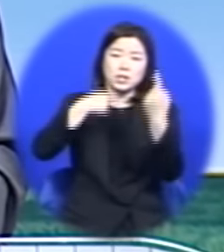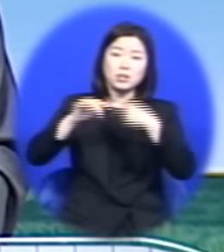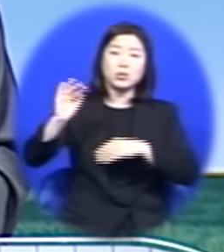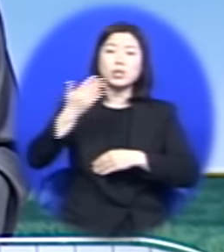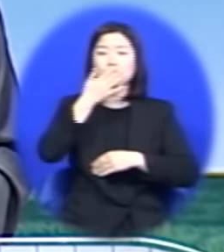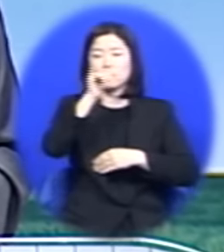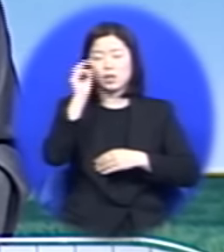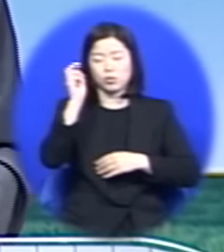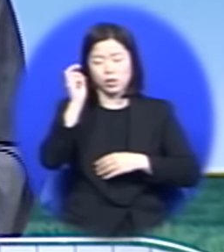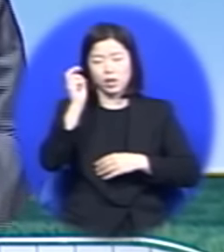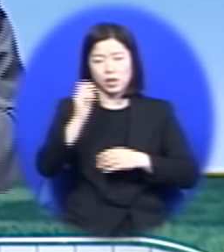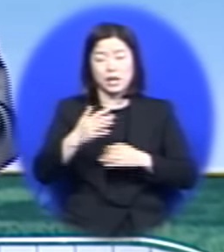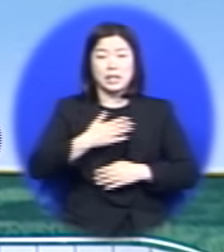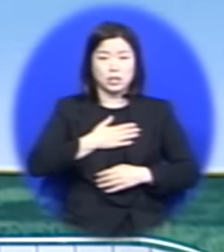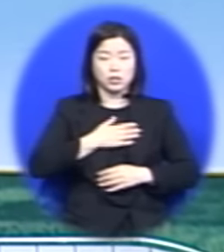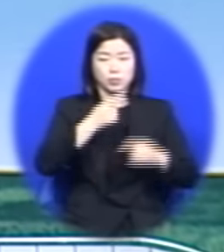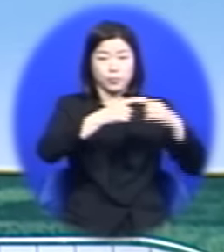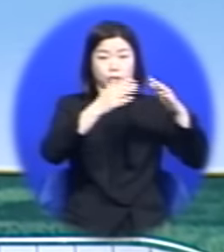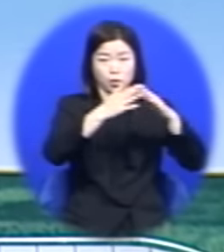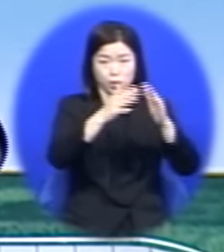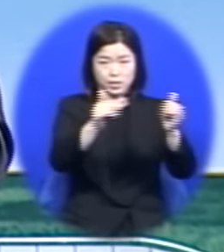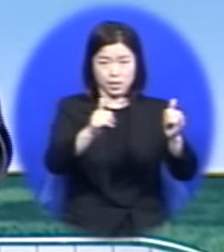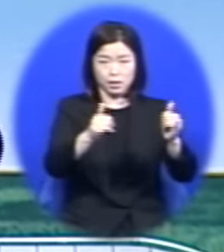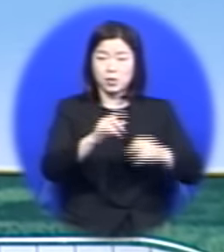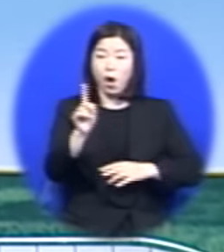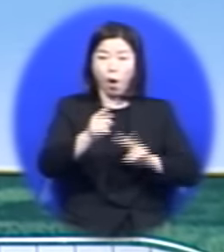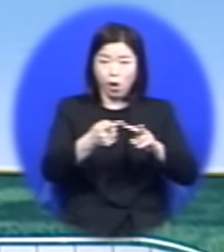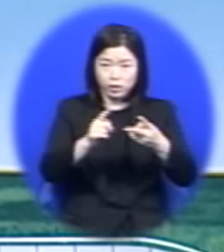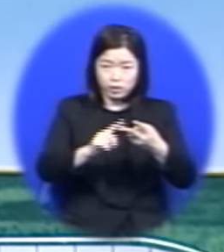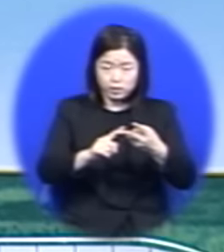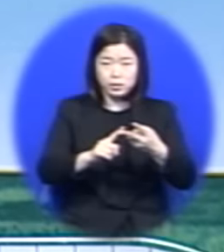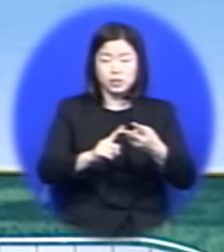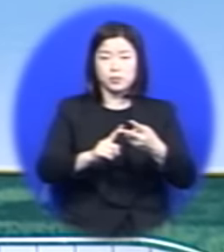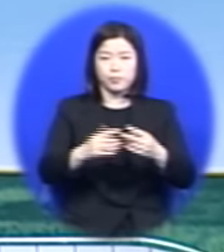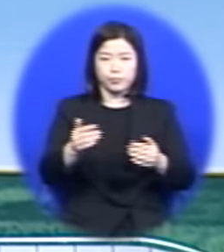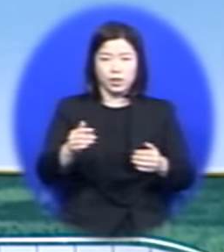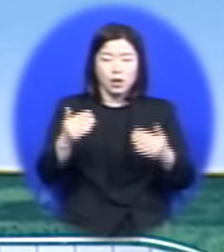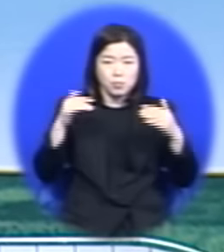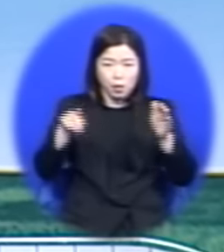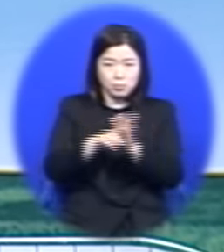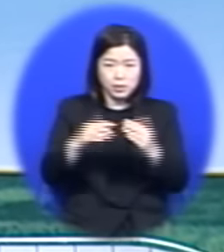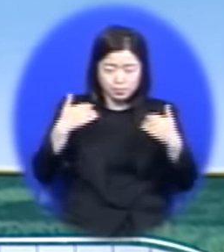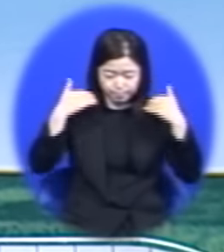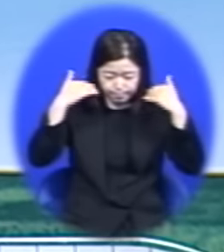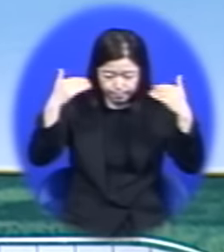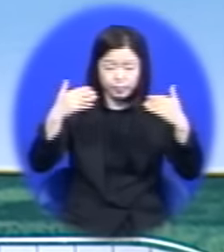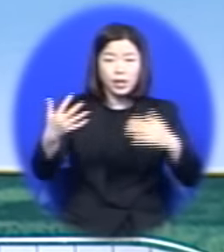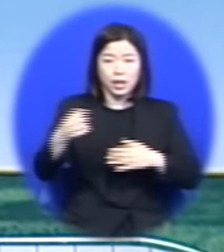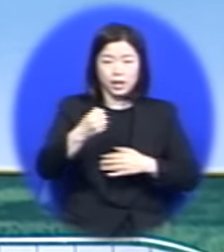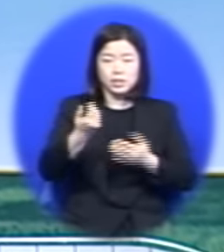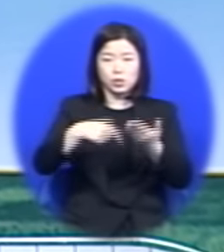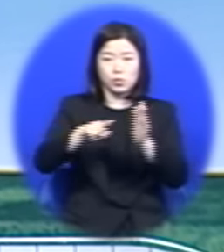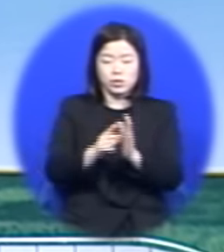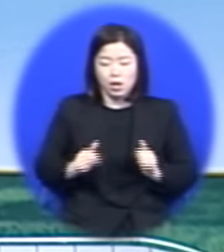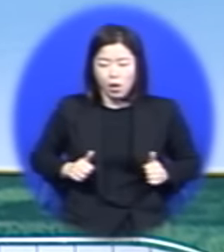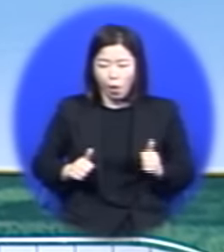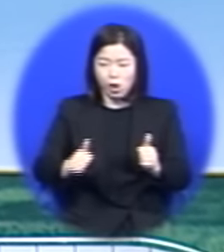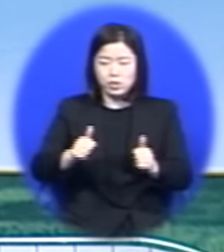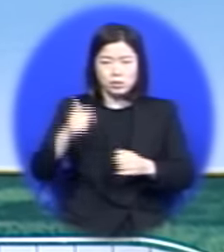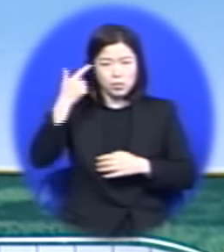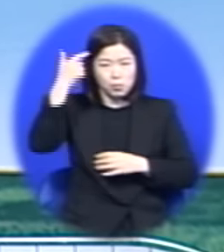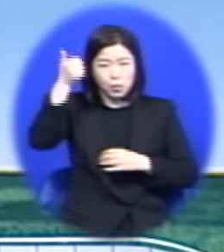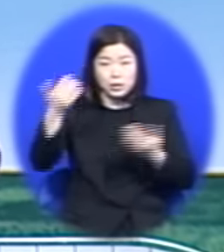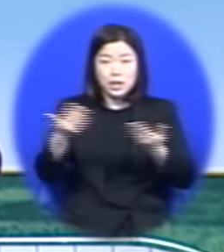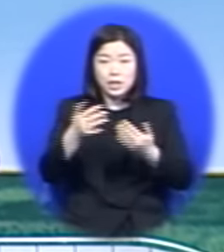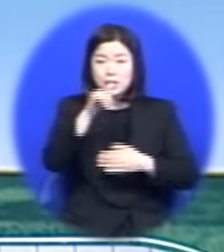있겠구나. 저는 교인들이 어떻든지 성숙한 믿음을 갖도록 그렇게 열심히 목회를 했는데,